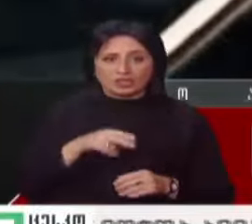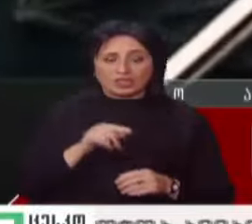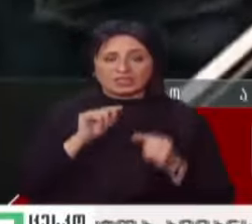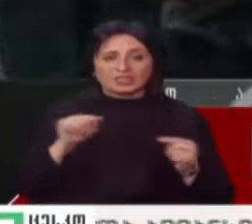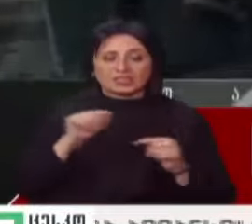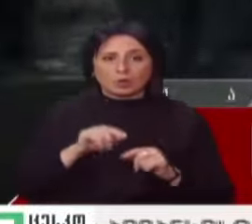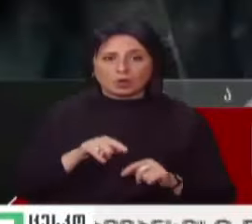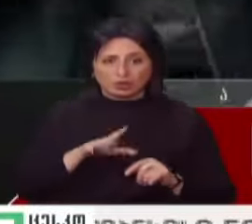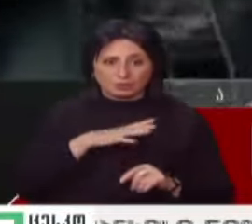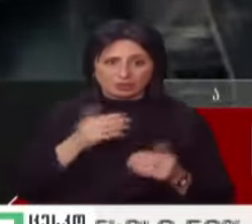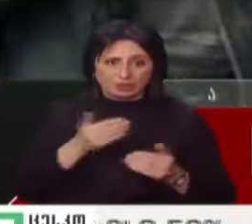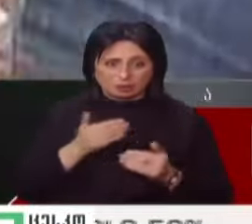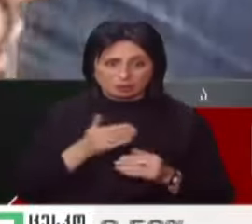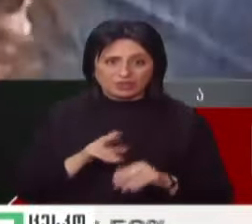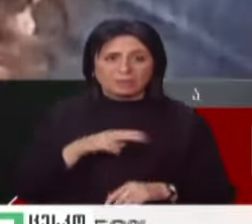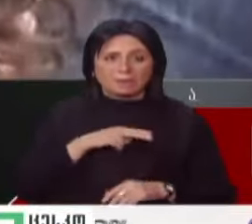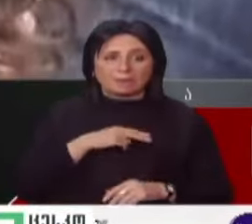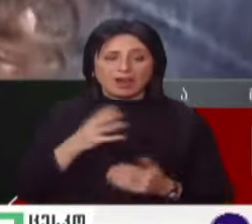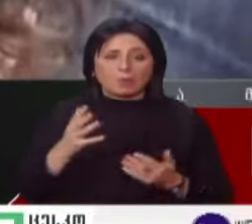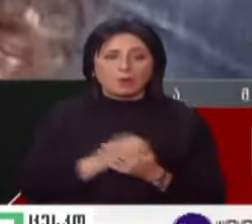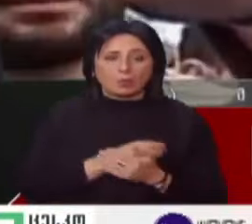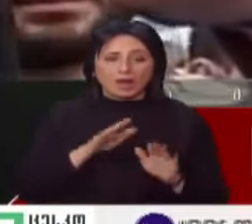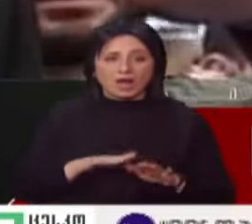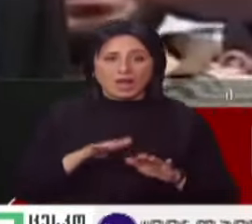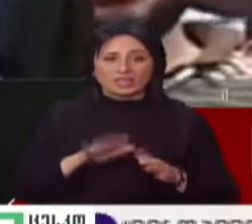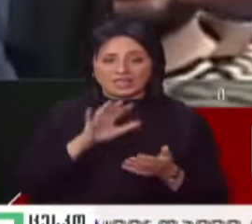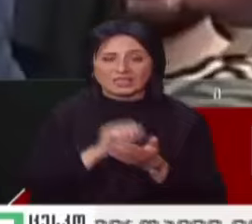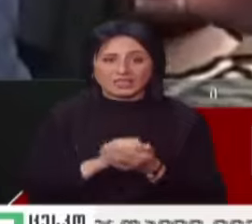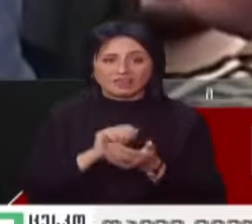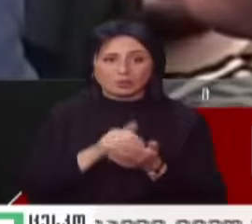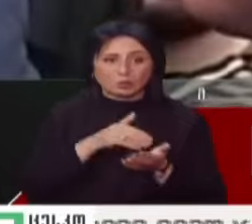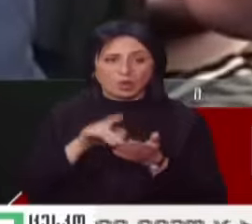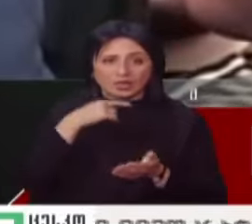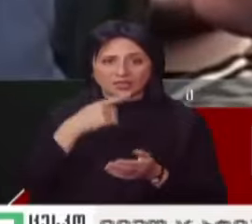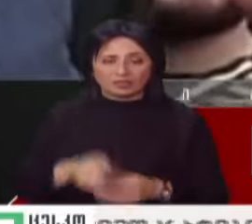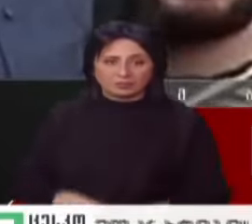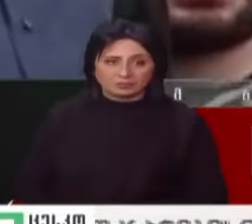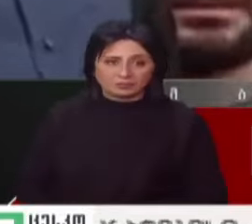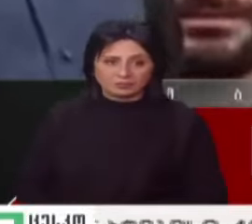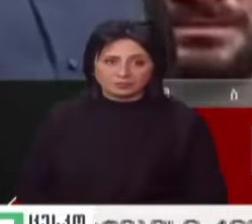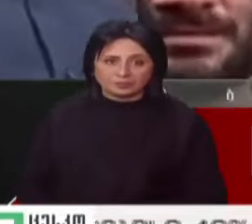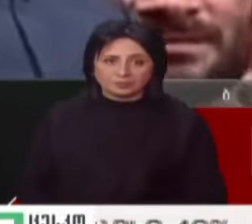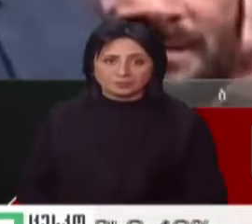сапротесту акциебис режимши цховробда, парламентчи мопобабули адгилебис дакавебазе уаритква.